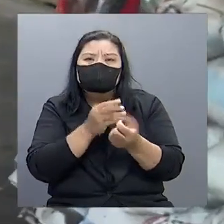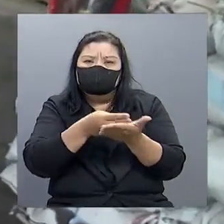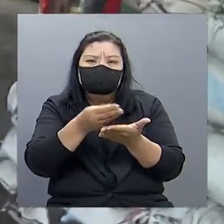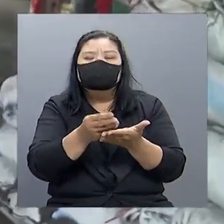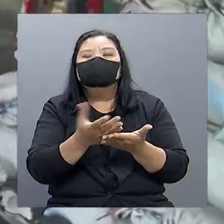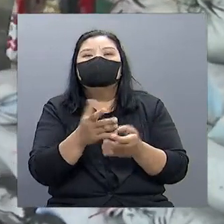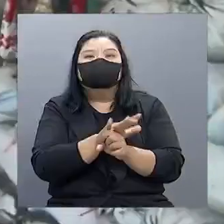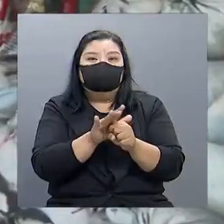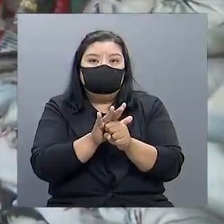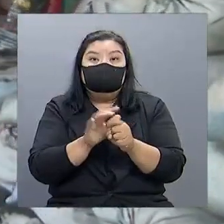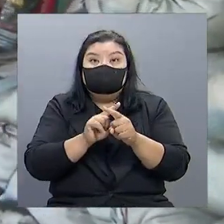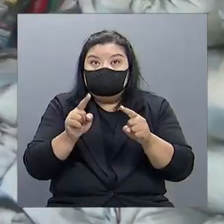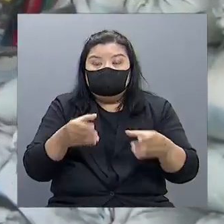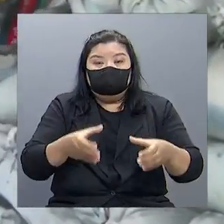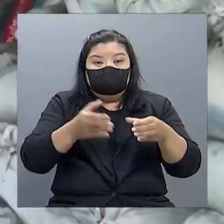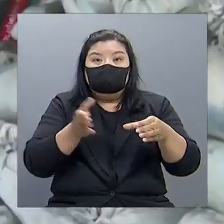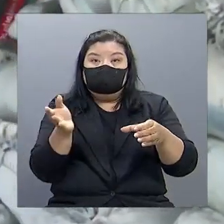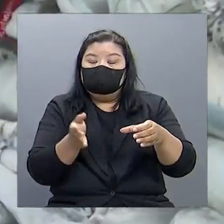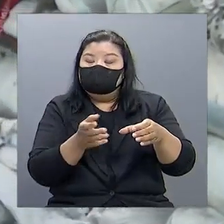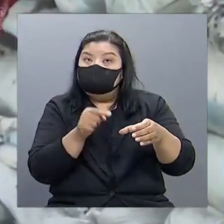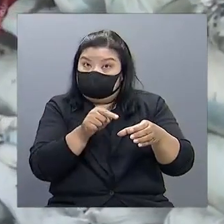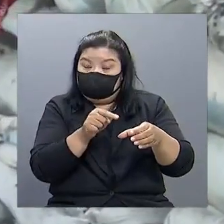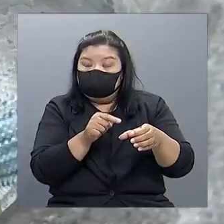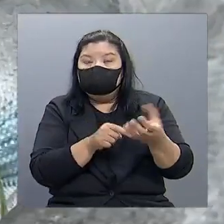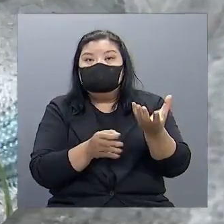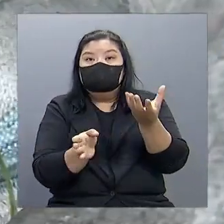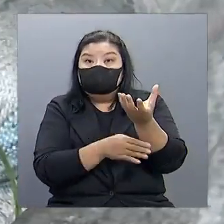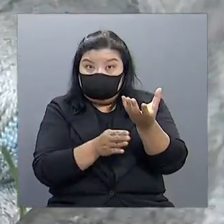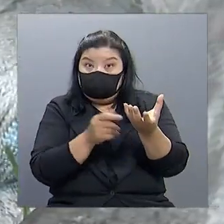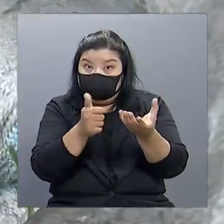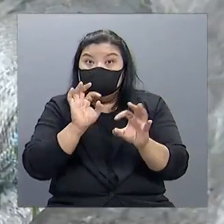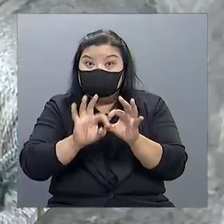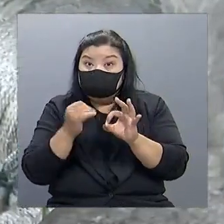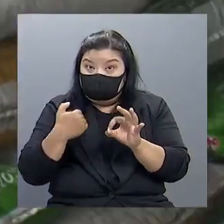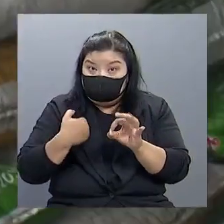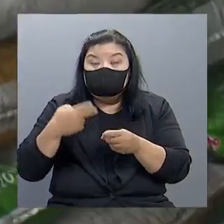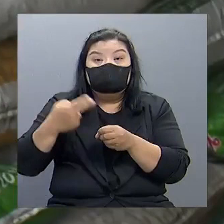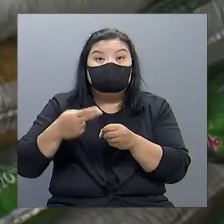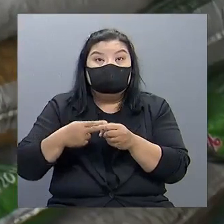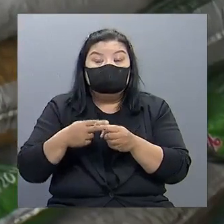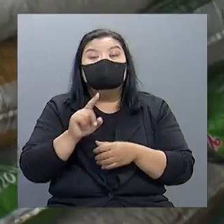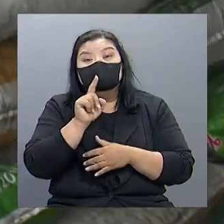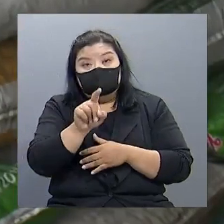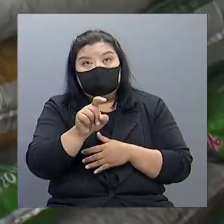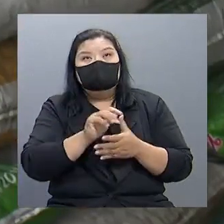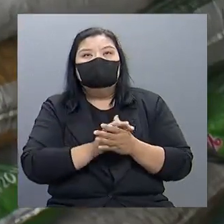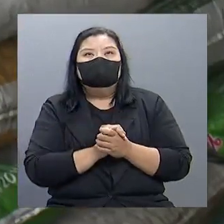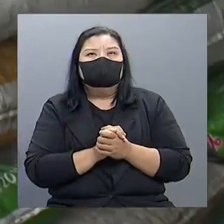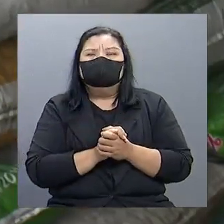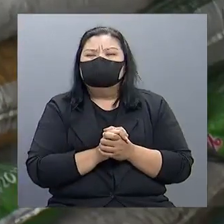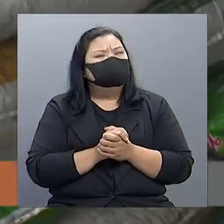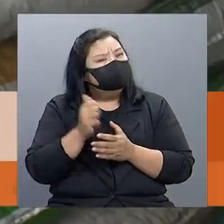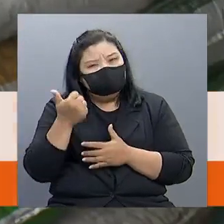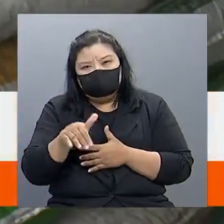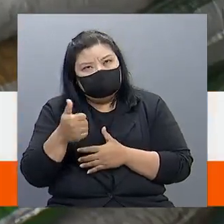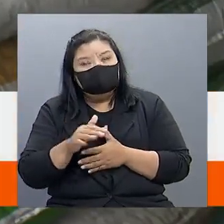งโล่ช่วยประหยัดค่าใช้จ่ายค่าพลังงานในช่วงนี้ได้ไหมไปฟังคำตอบกันค่ะ ไม่ได้อะคนที่ไม่ใช้ก็ไ